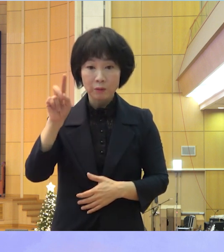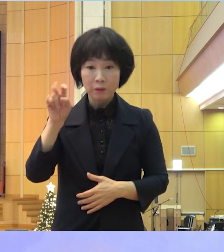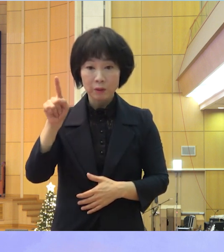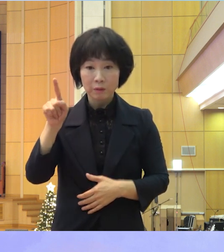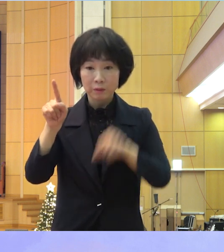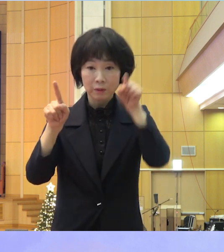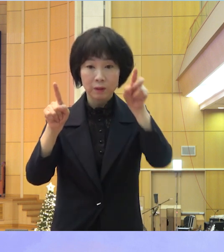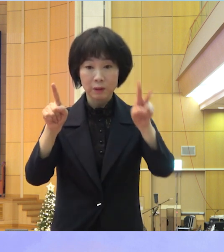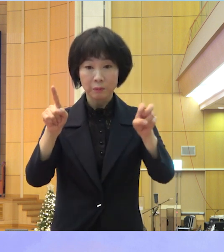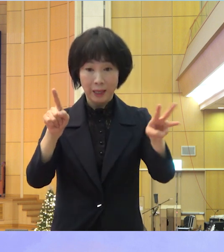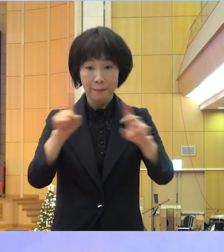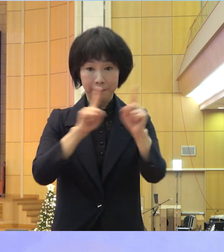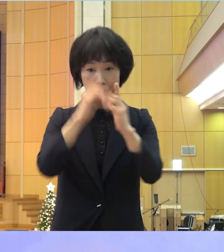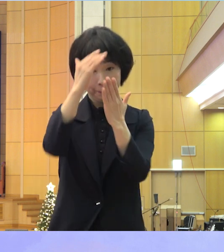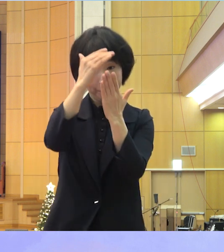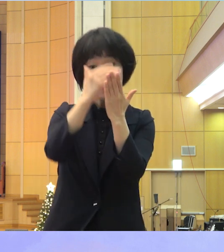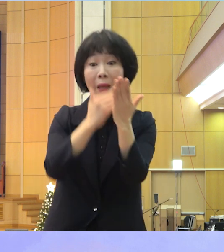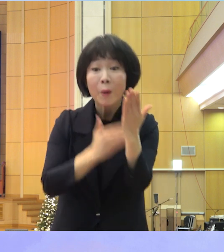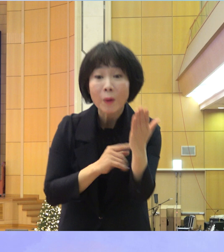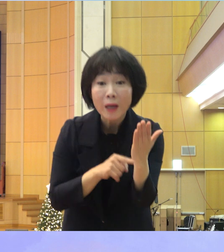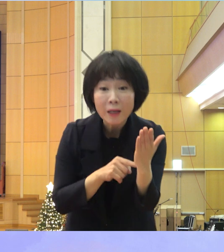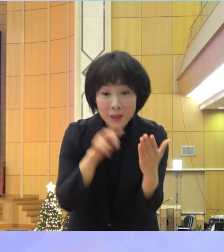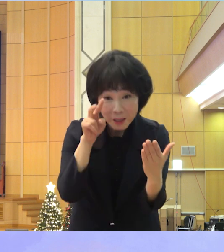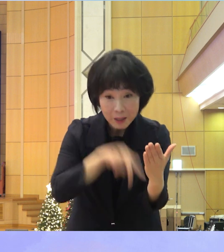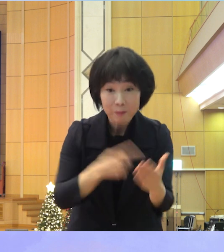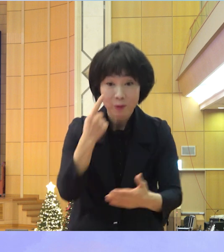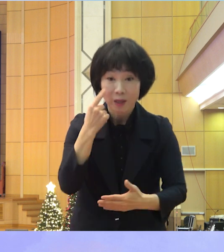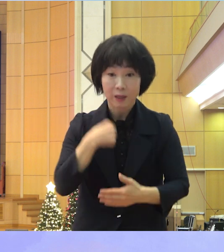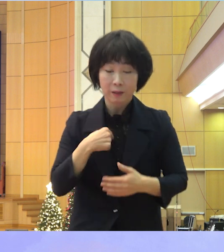욥기 21장 23절 782페이지 보니까